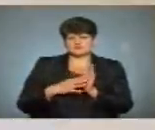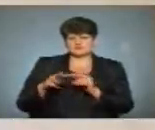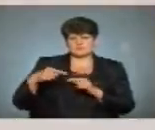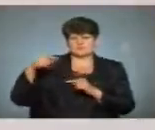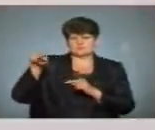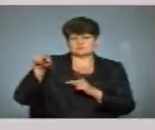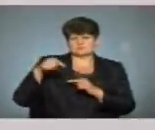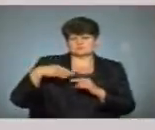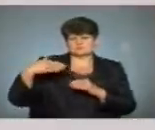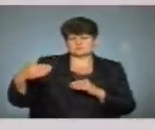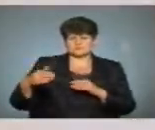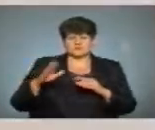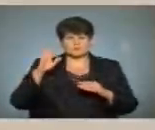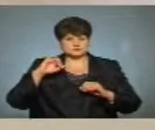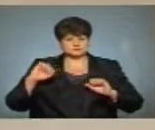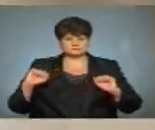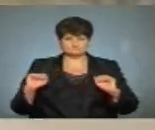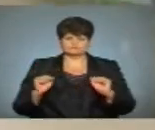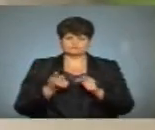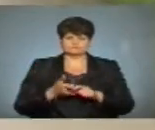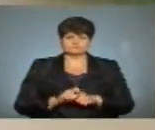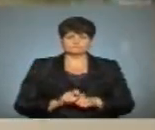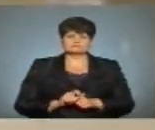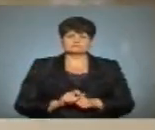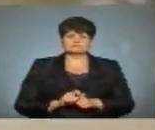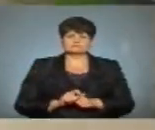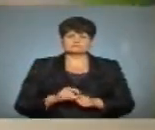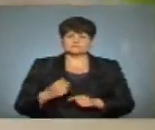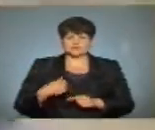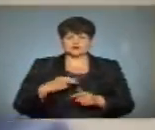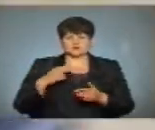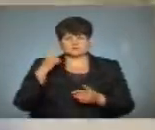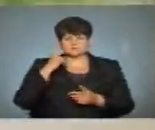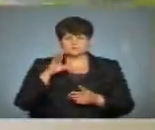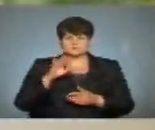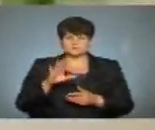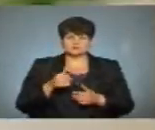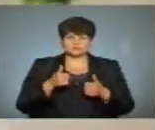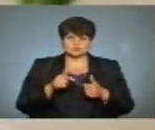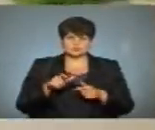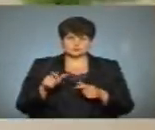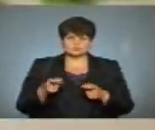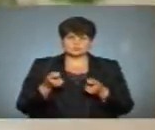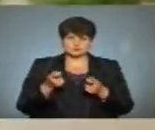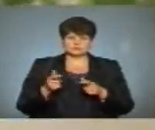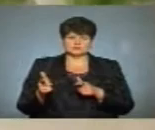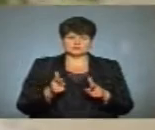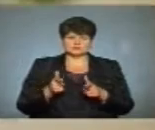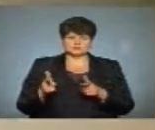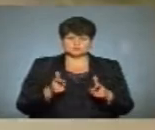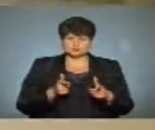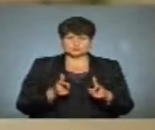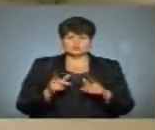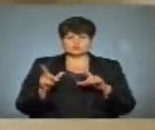боком. Вода дуже холодна, але я думаю, все буде добре. Люди помаленьку готуються вже